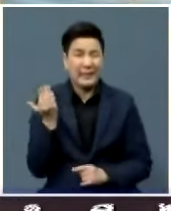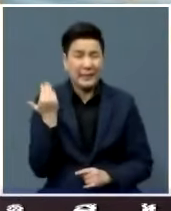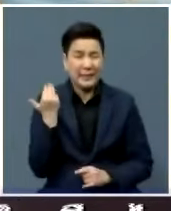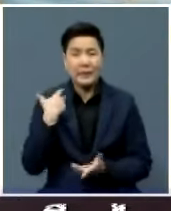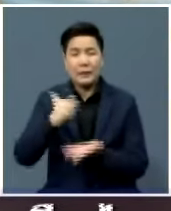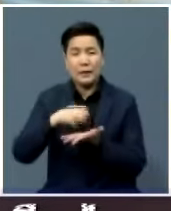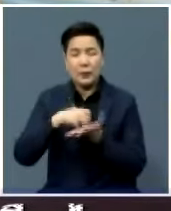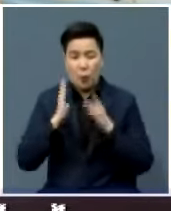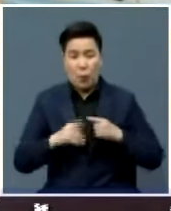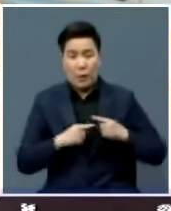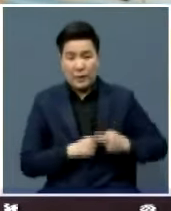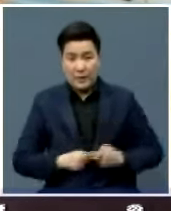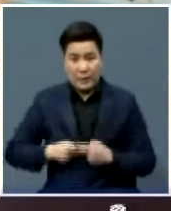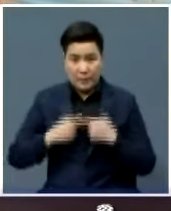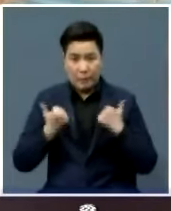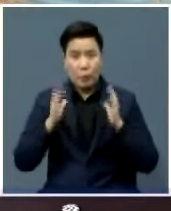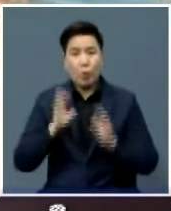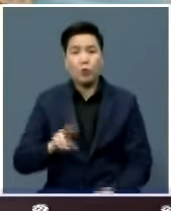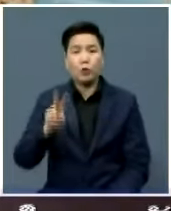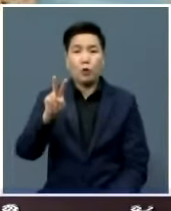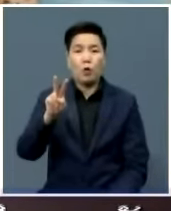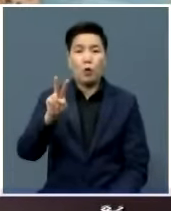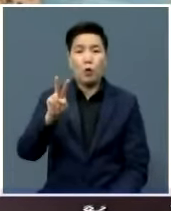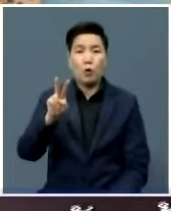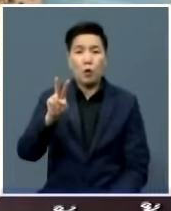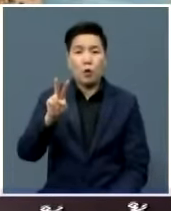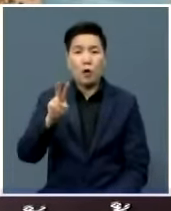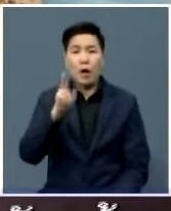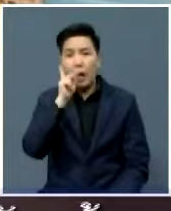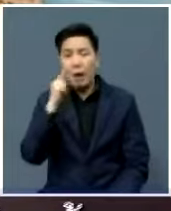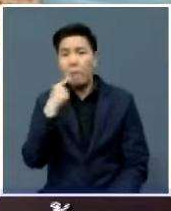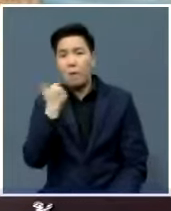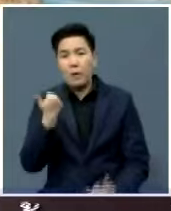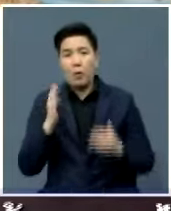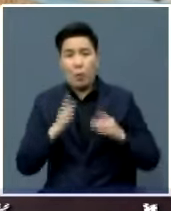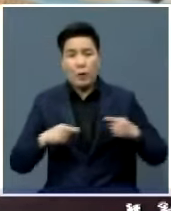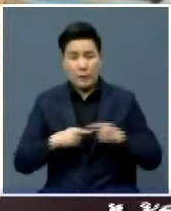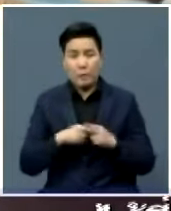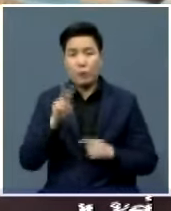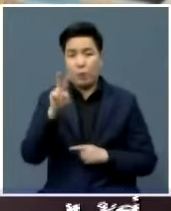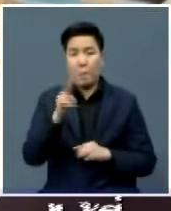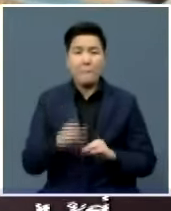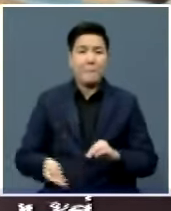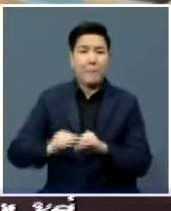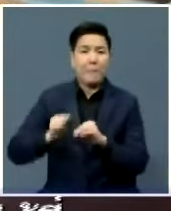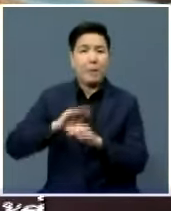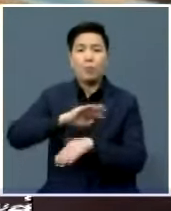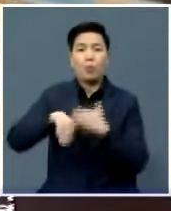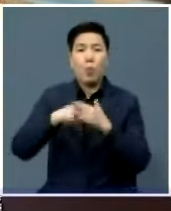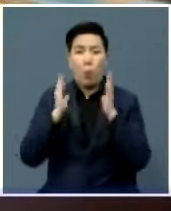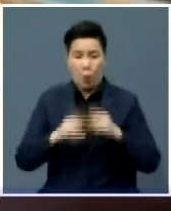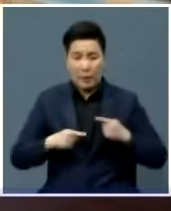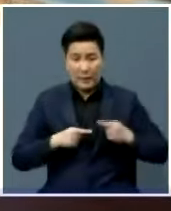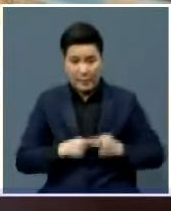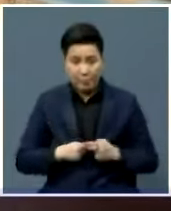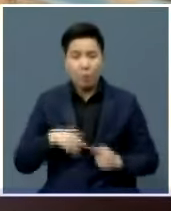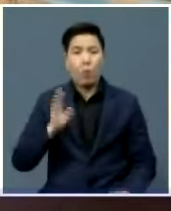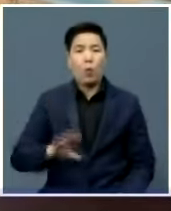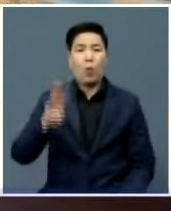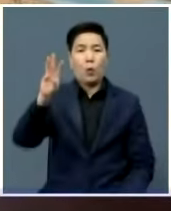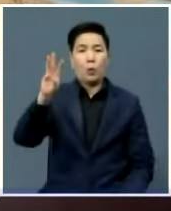ที่รายงานว่าผู้บาดเจ็บ2รายรายงานล่าสุดพบว่าผู้บาดเจ็บเพิ่มขึ้นไปเป็นทั้งหมด6รายแล้วจากเหตุการณ์เพ